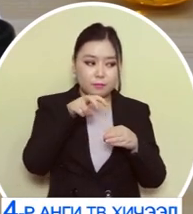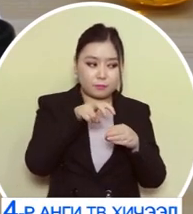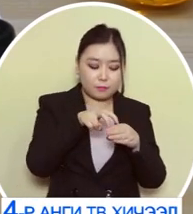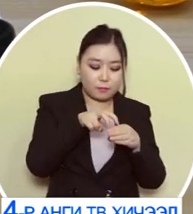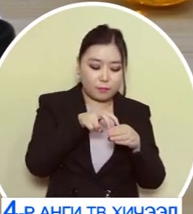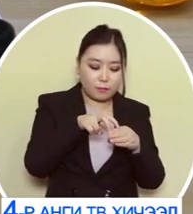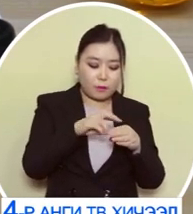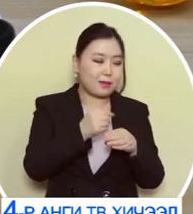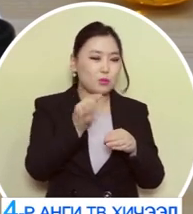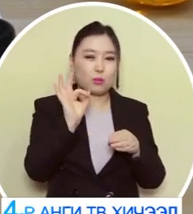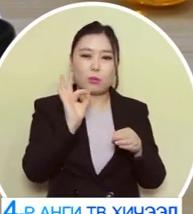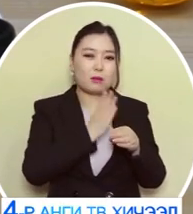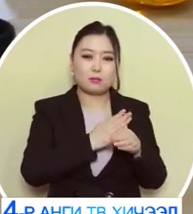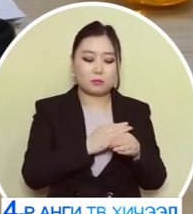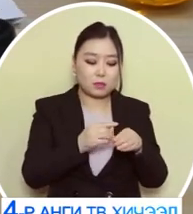Жамбады.